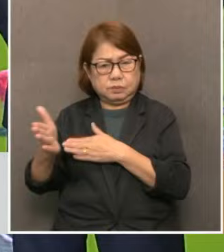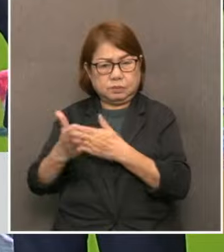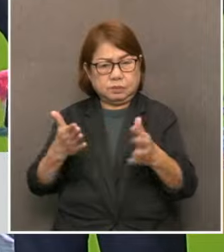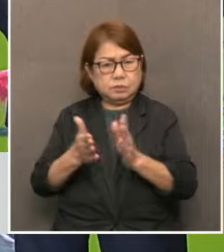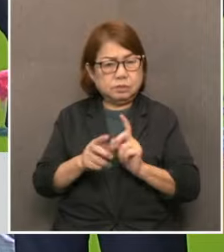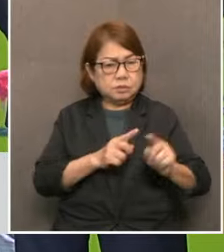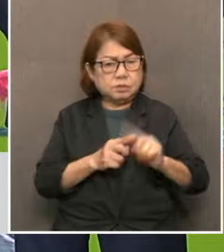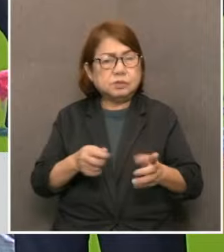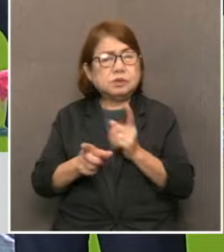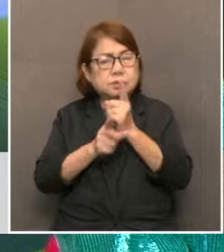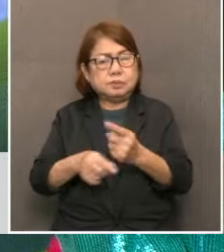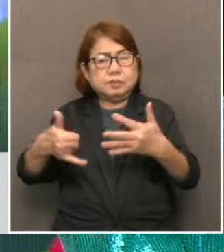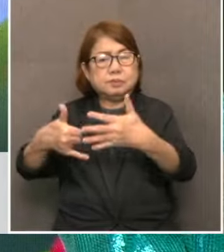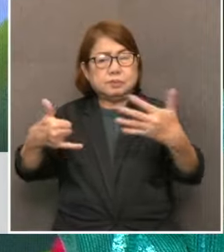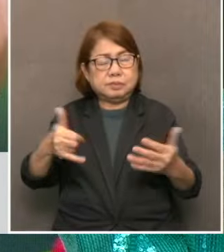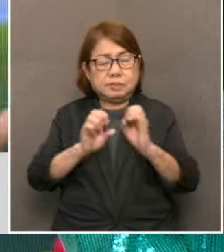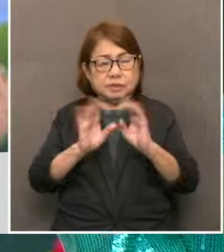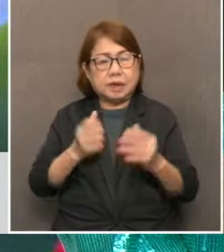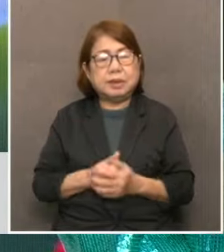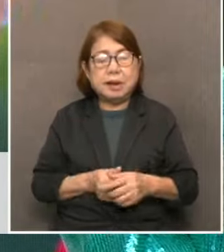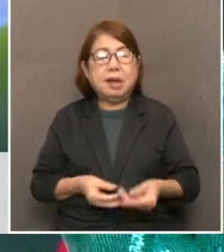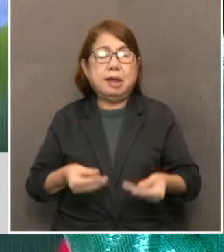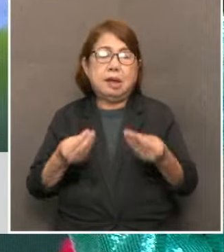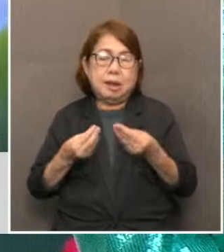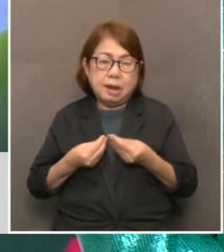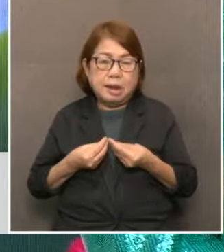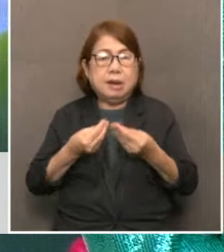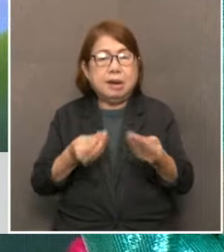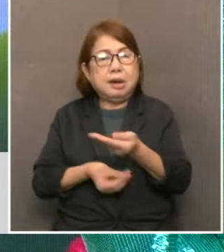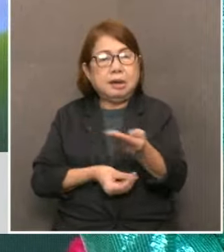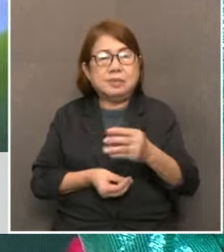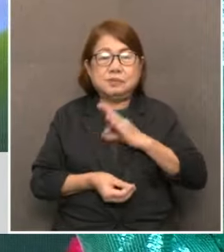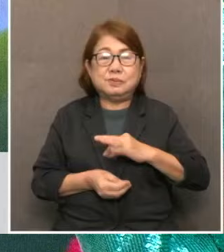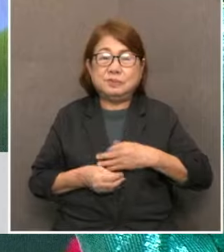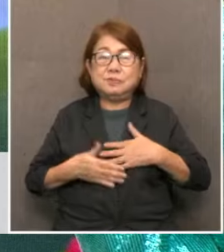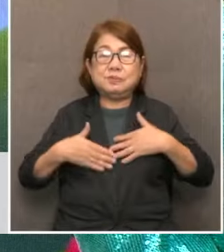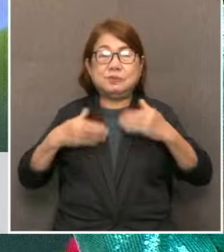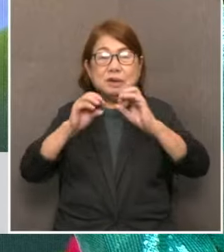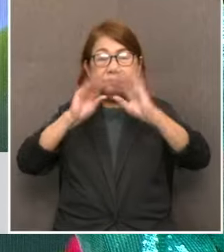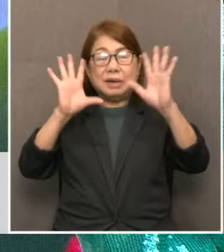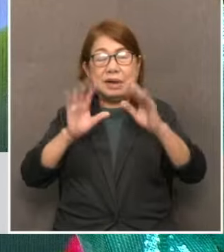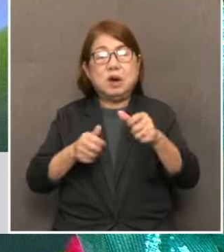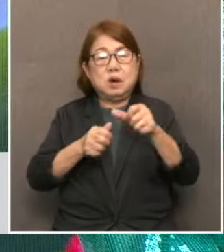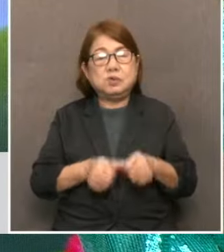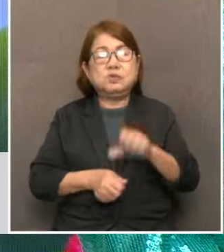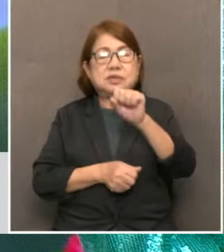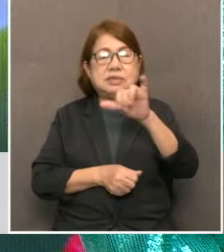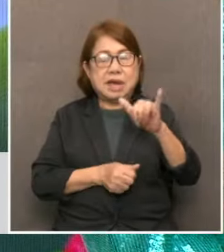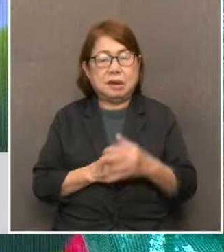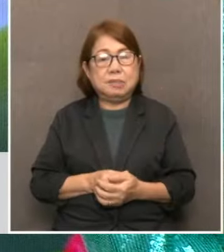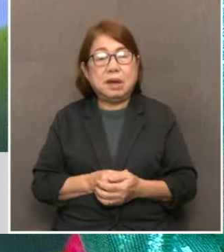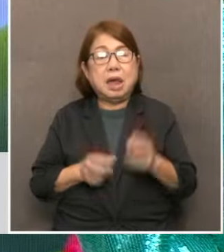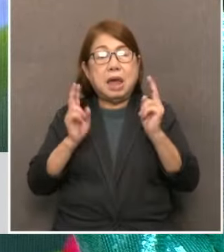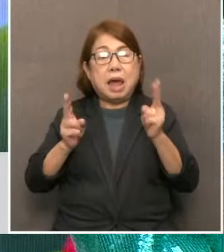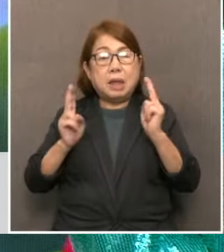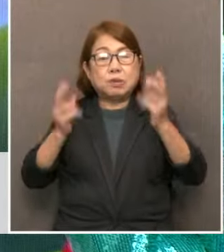เจนนะคะแล้วเป็นการนำความสดใสกลับมาให้พวกเราทุกคนนะคะที่แมเซ็นตด้วยนะคะคราวเนี้ยน้องทเลทับบี้เนี่ยถ้าพูด